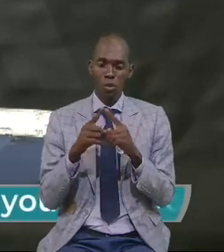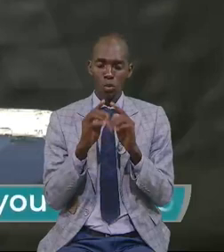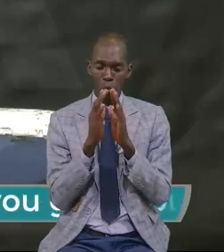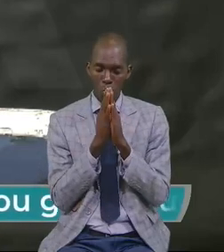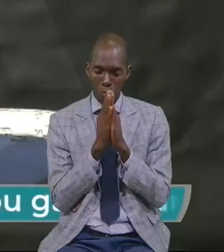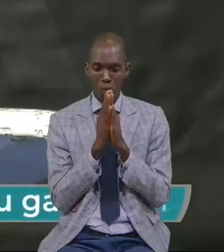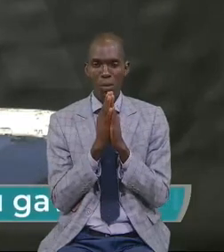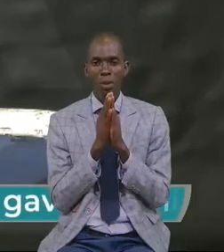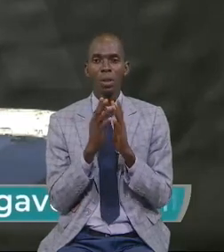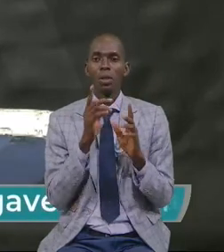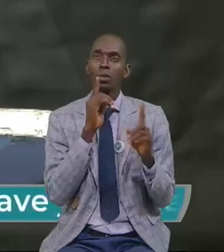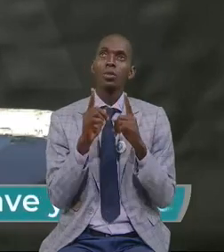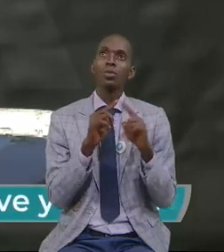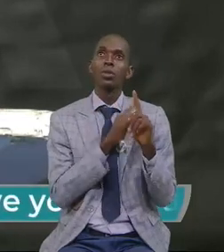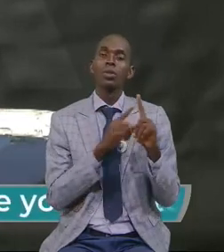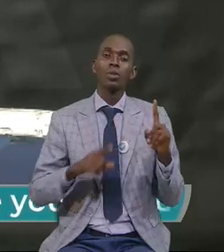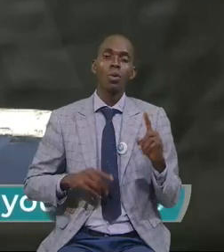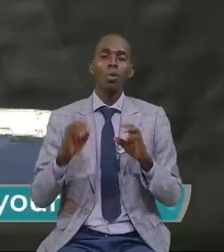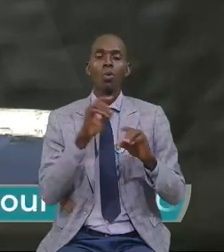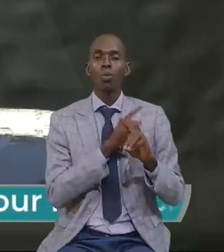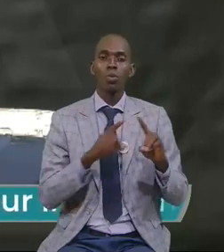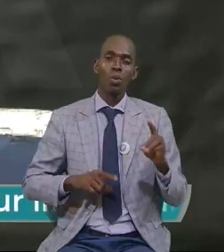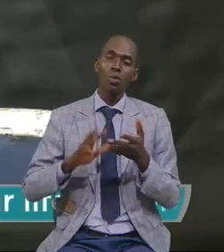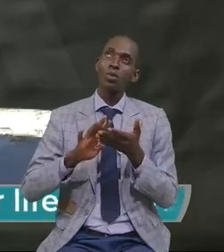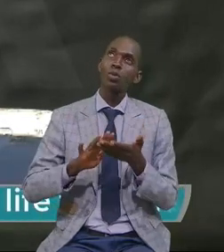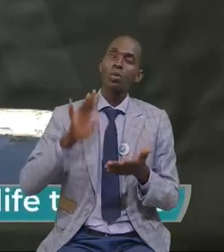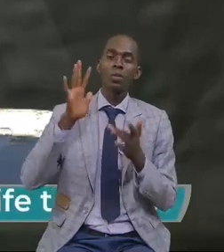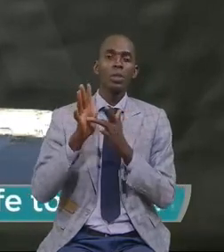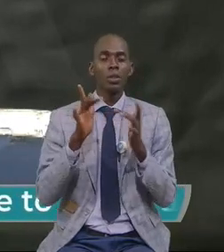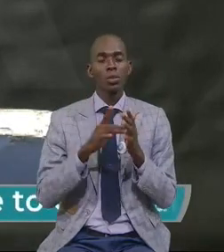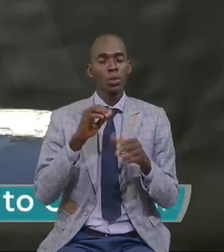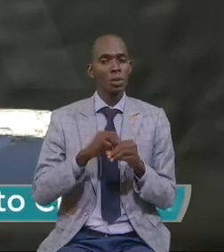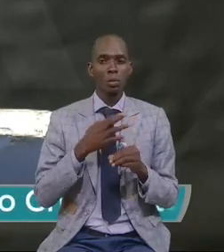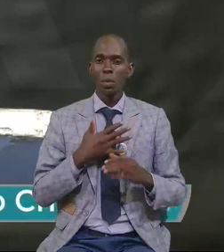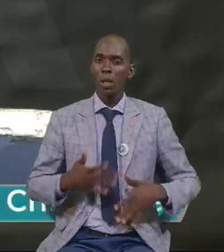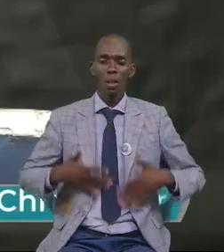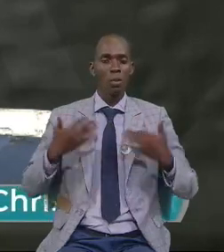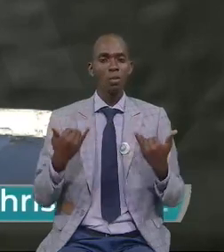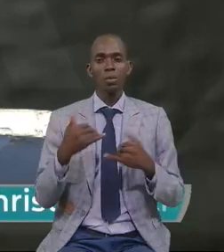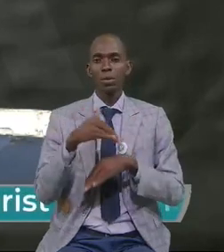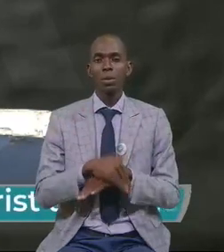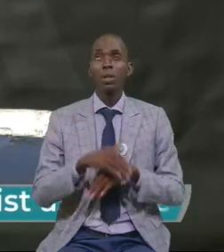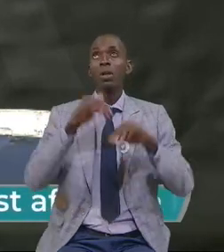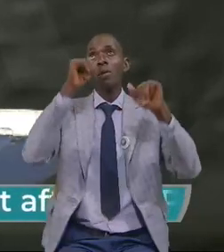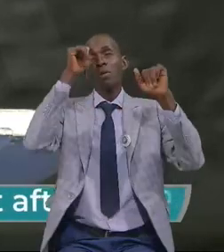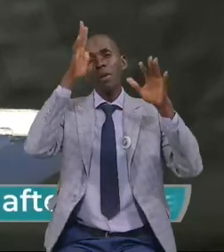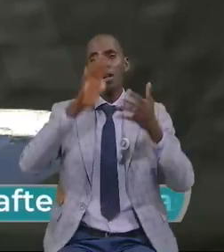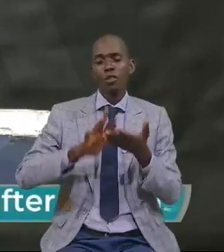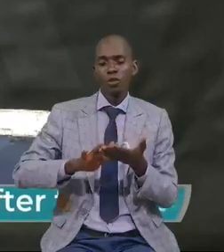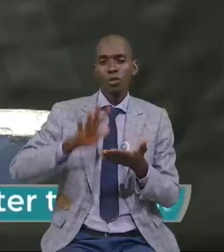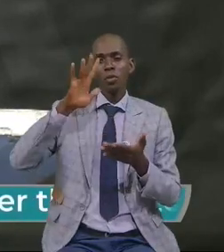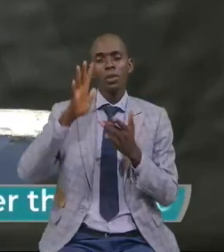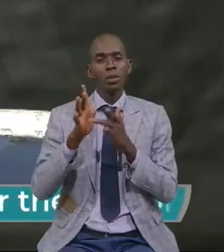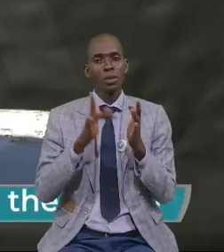Versons-nous dans la prière. Ô Seigneur, glorifie Jésus dans ma vie ce jour. Père,